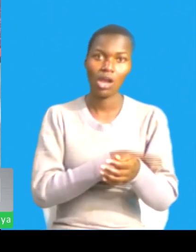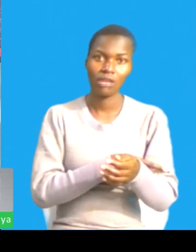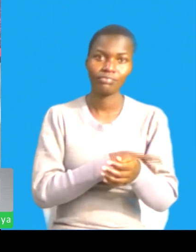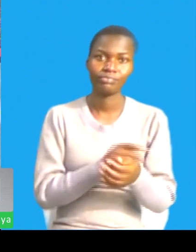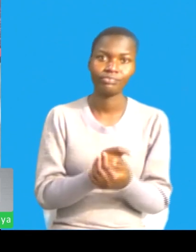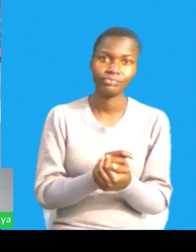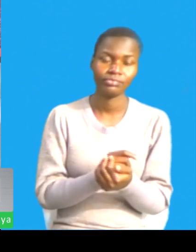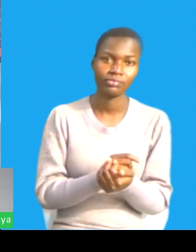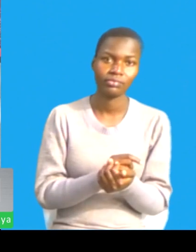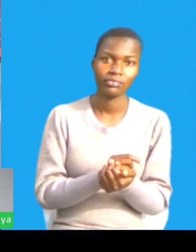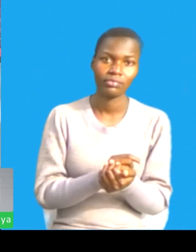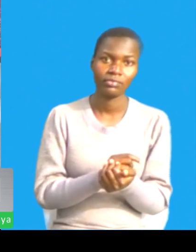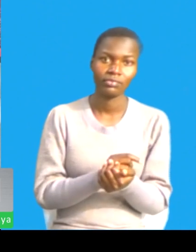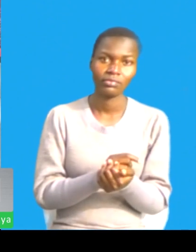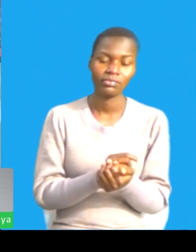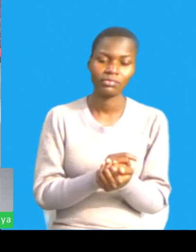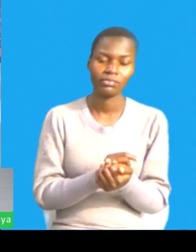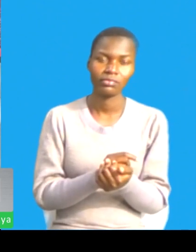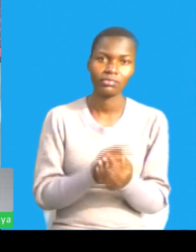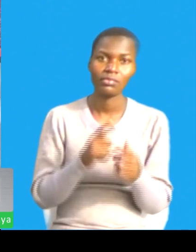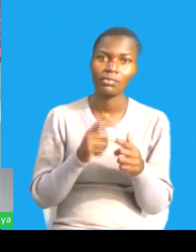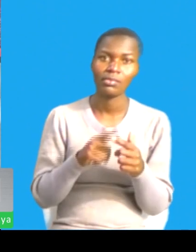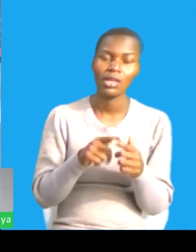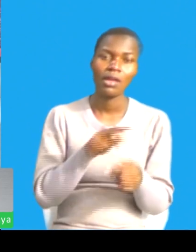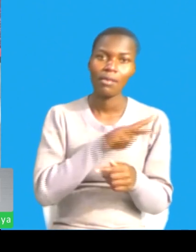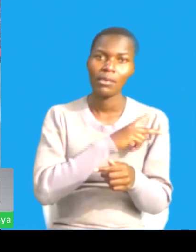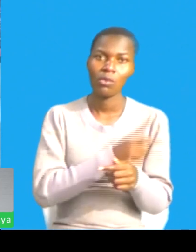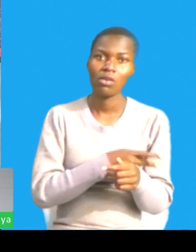power. Weka vifaa kama tuseme vitu kama